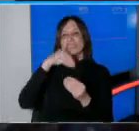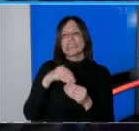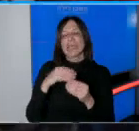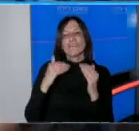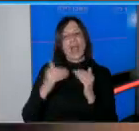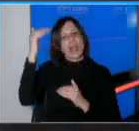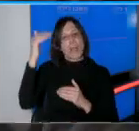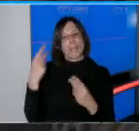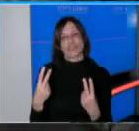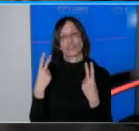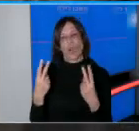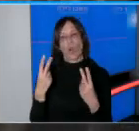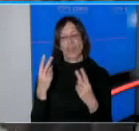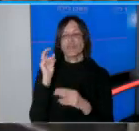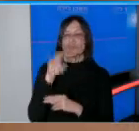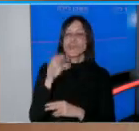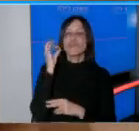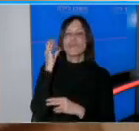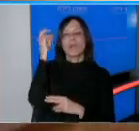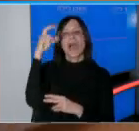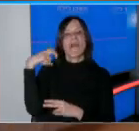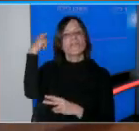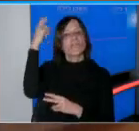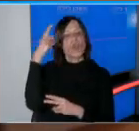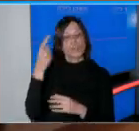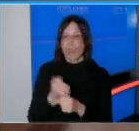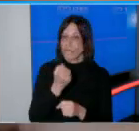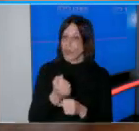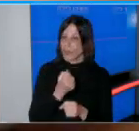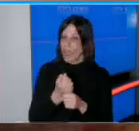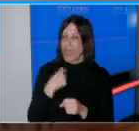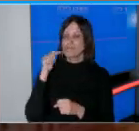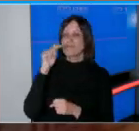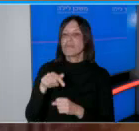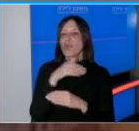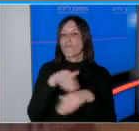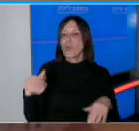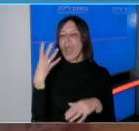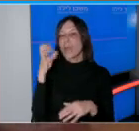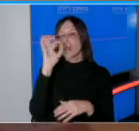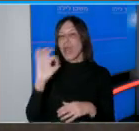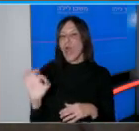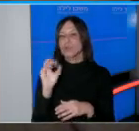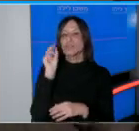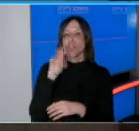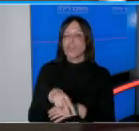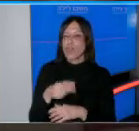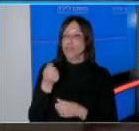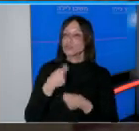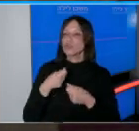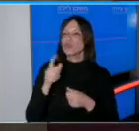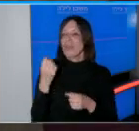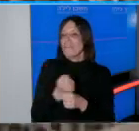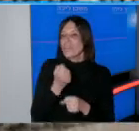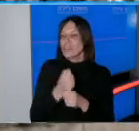עלייה משמעותית בהשתתפות נשים ערביות במעגל העבודה, הגענו לגבול 40% משתתפות בשוק העבודה, וזה